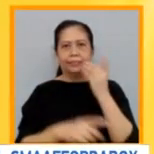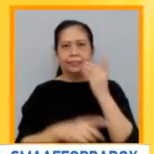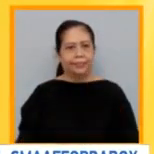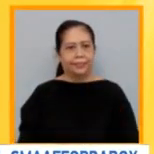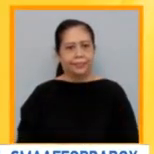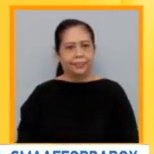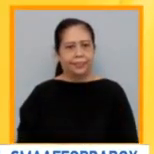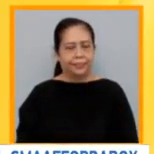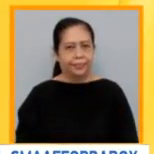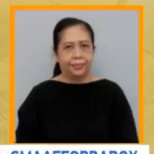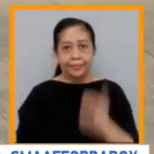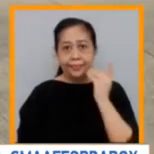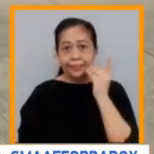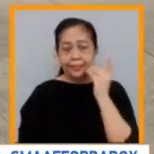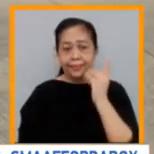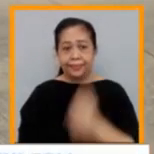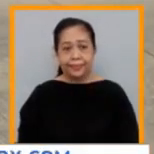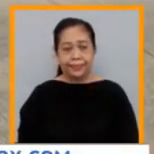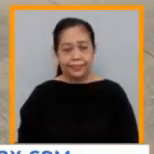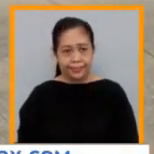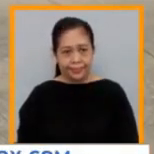Darlene.